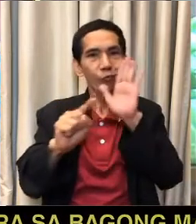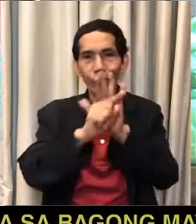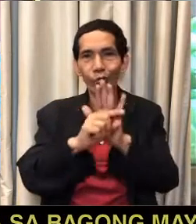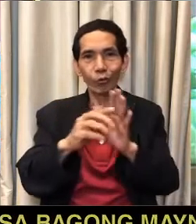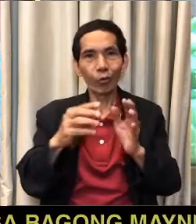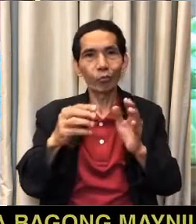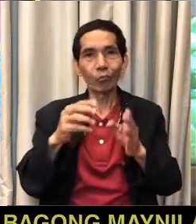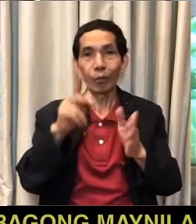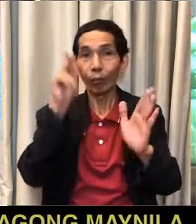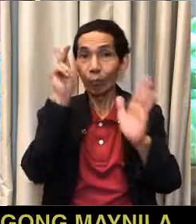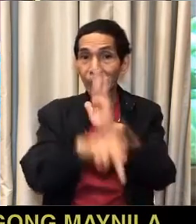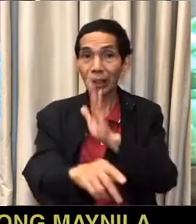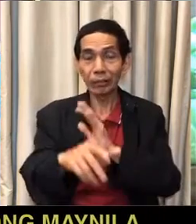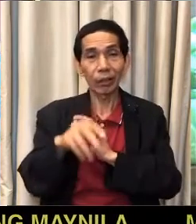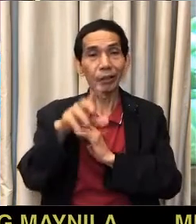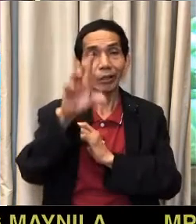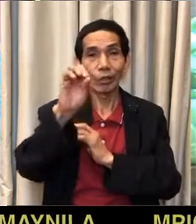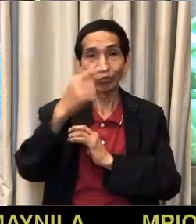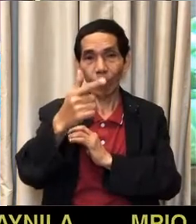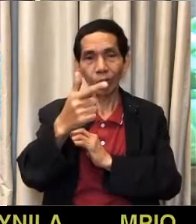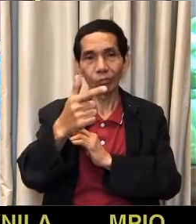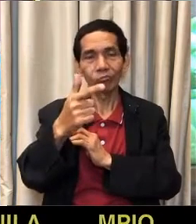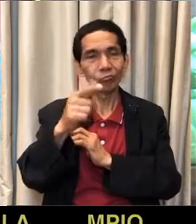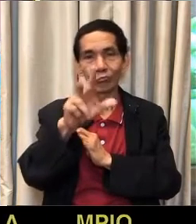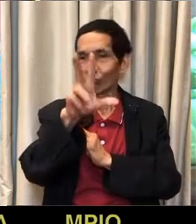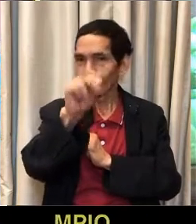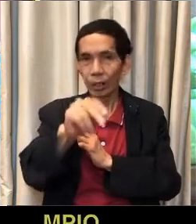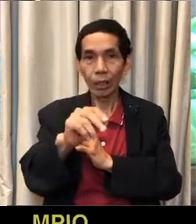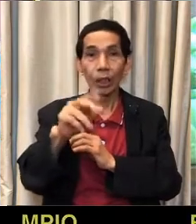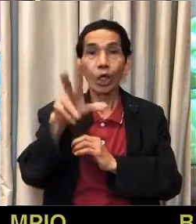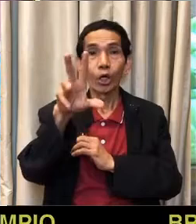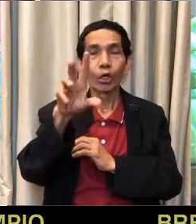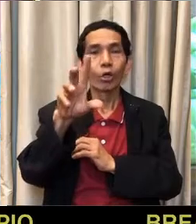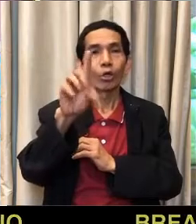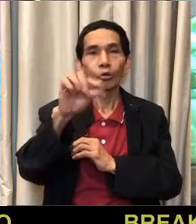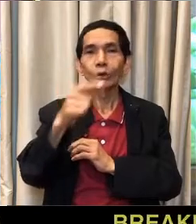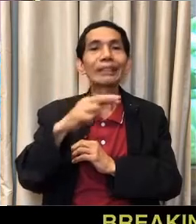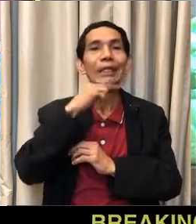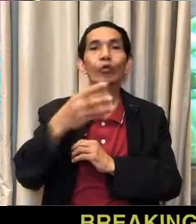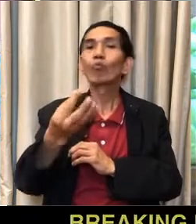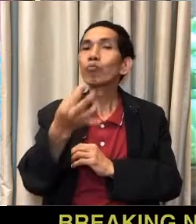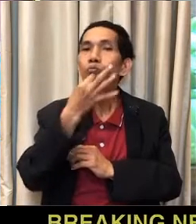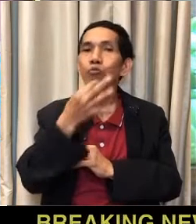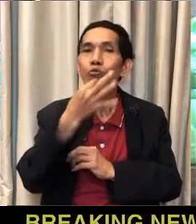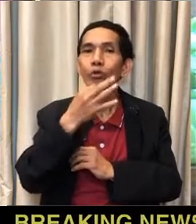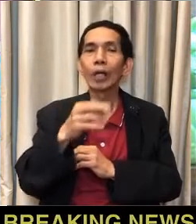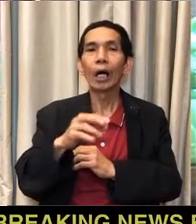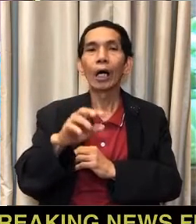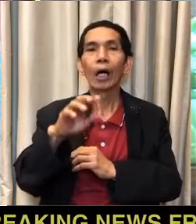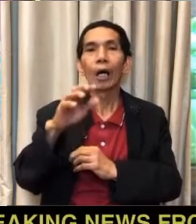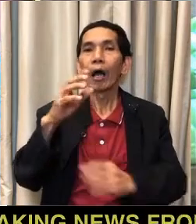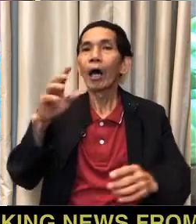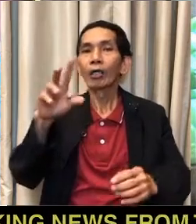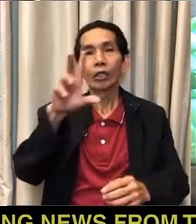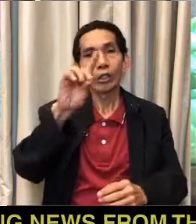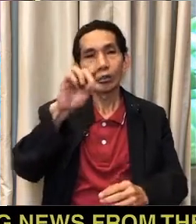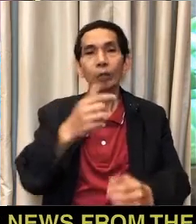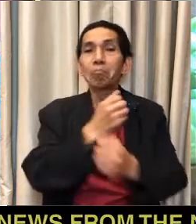ho, ha? Oh, te, naku, Diyos ko. Ang aso po ay hindi pagkain. Ang aso'y